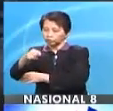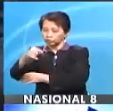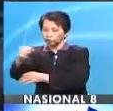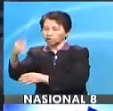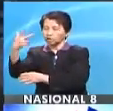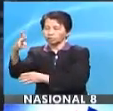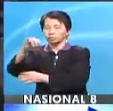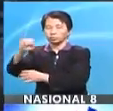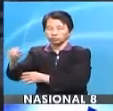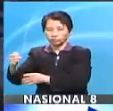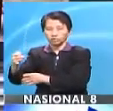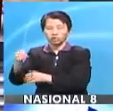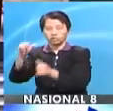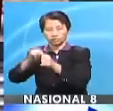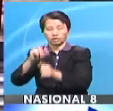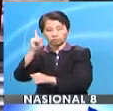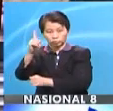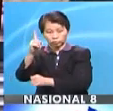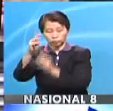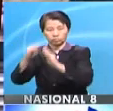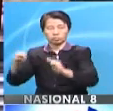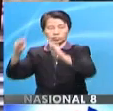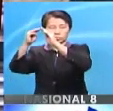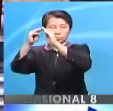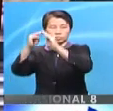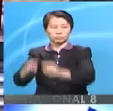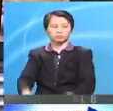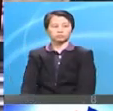rm13 juta setiap satu